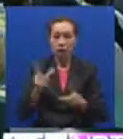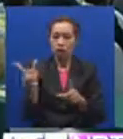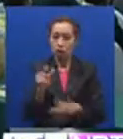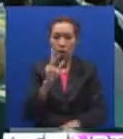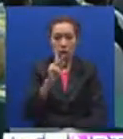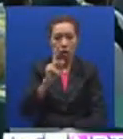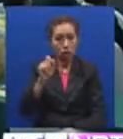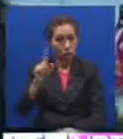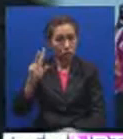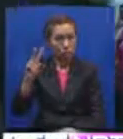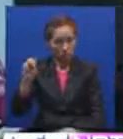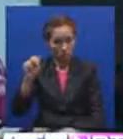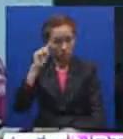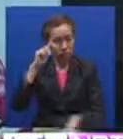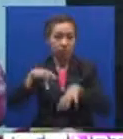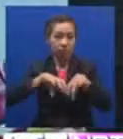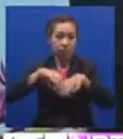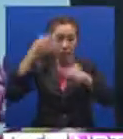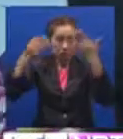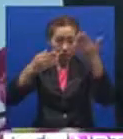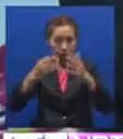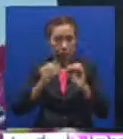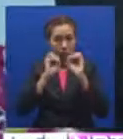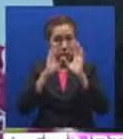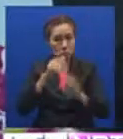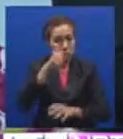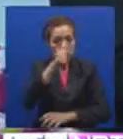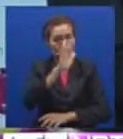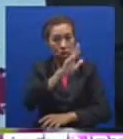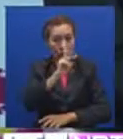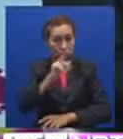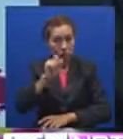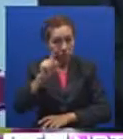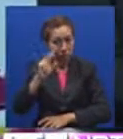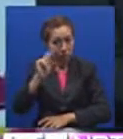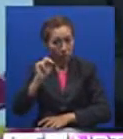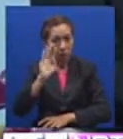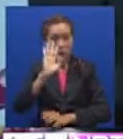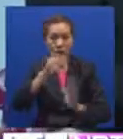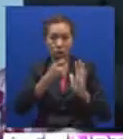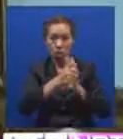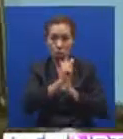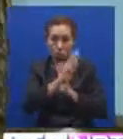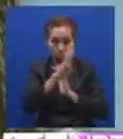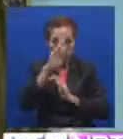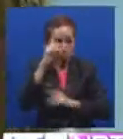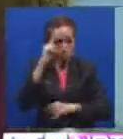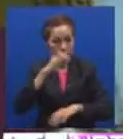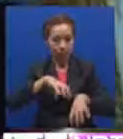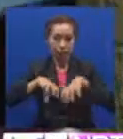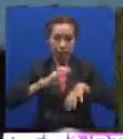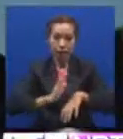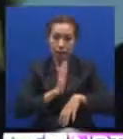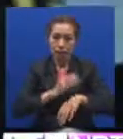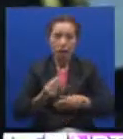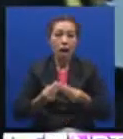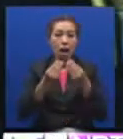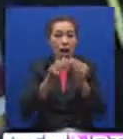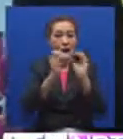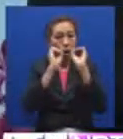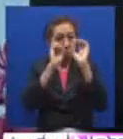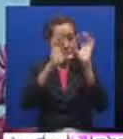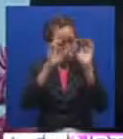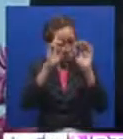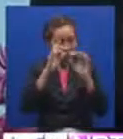ครูดีศรีกศนอุบลราชธานีจะชูเกียรติและระลึกถึงพระคุณของบูรพาจารย์ในสังกัดกศน